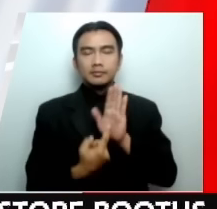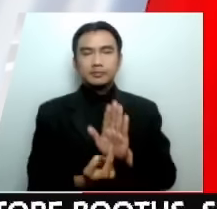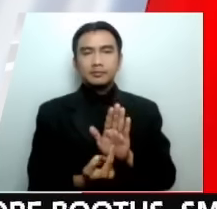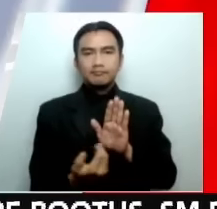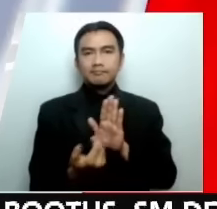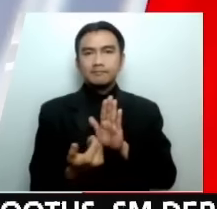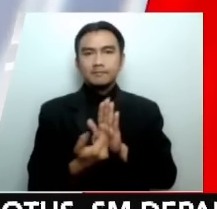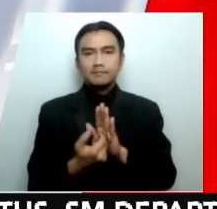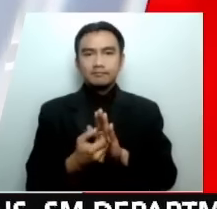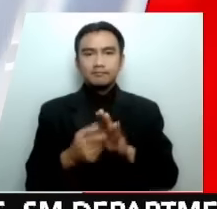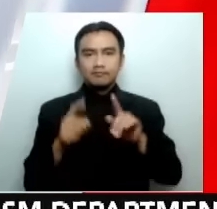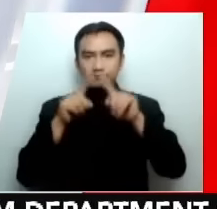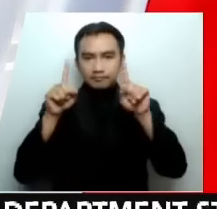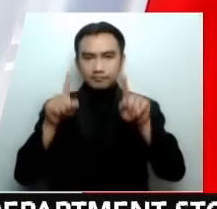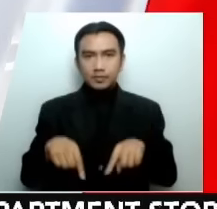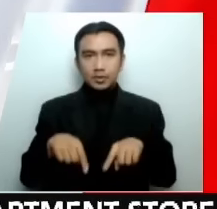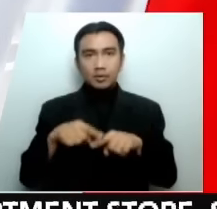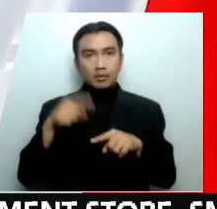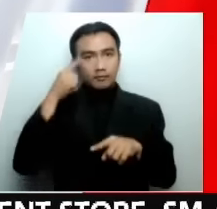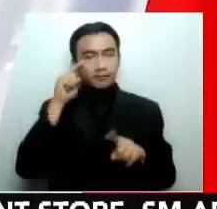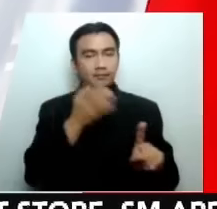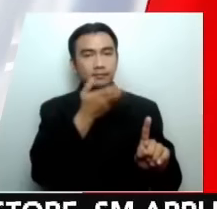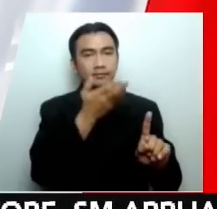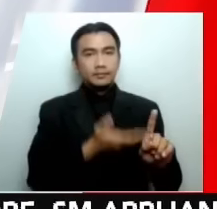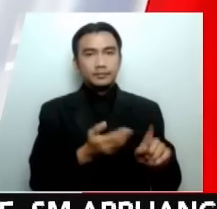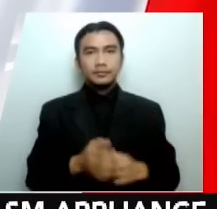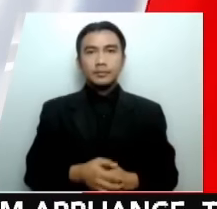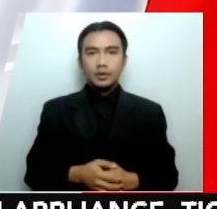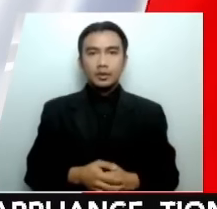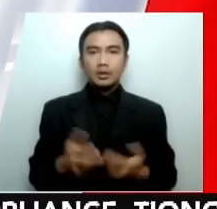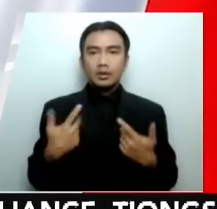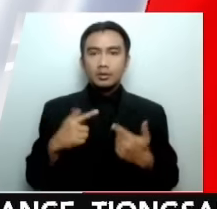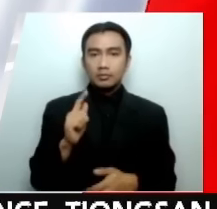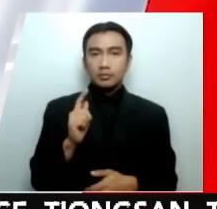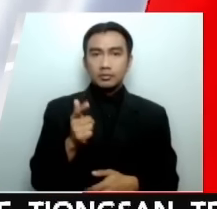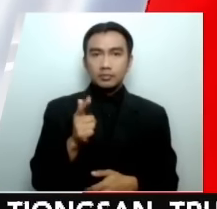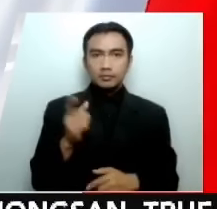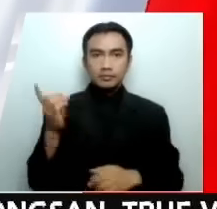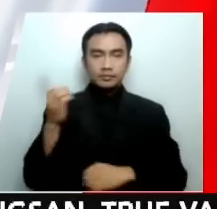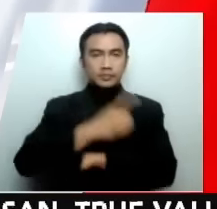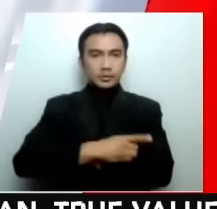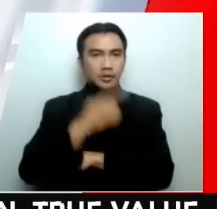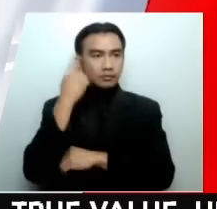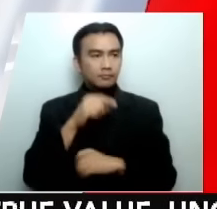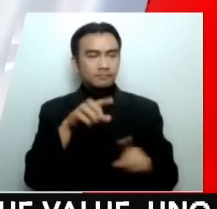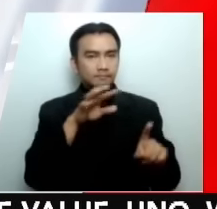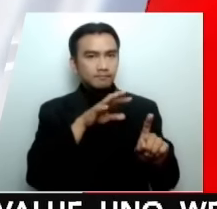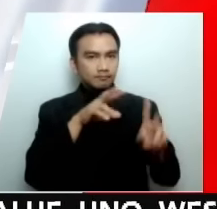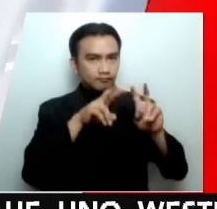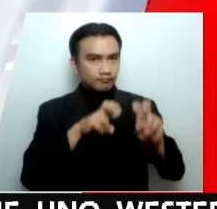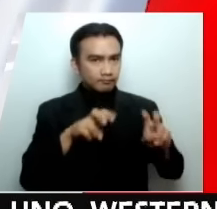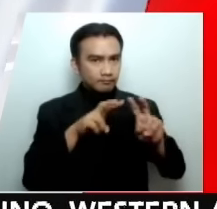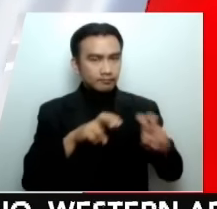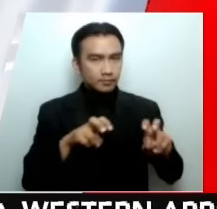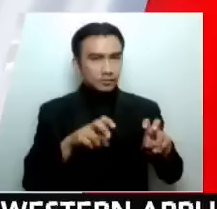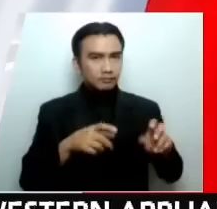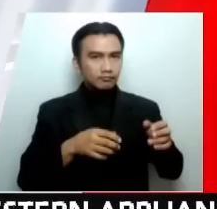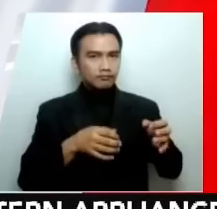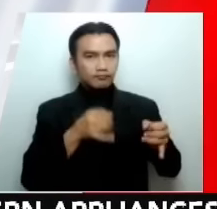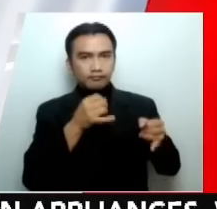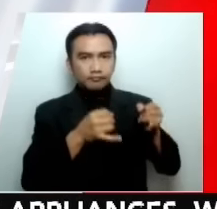kay Teves. Sasailalim para muna sa 20 araw na pagdinig sa korte si Teves para malaman kung ano ang gagawin sa kanya kaugnay sa anumang